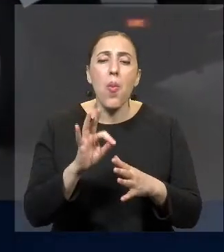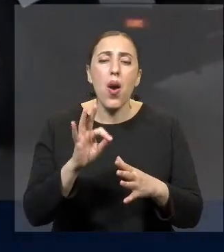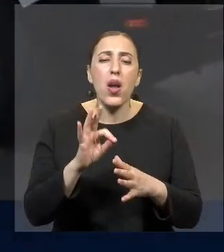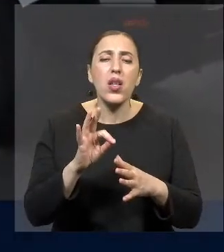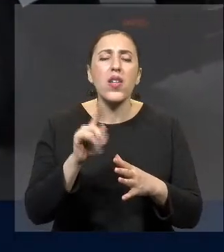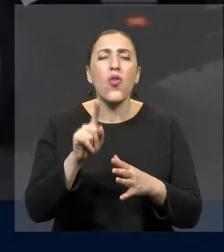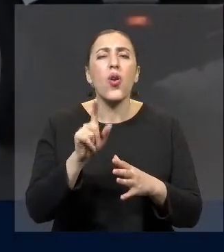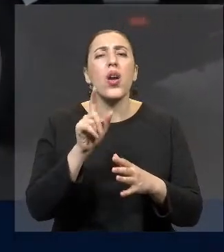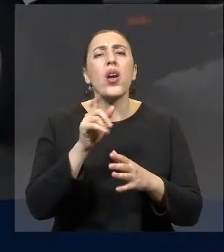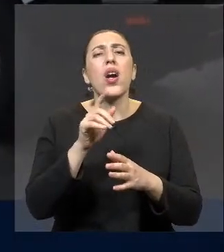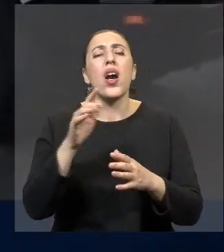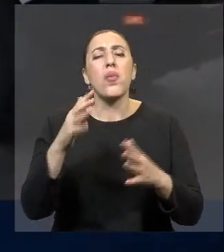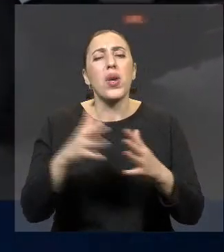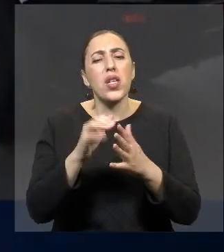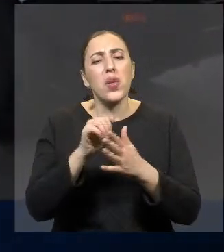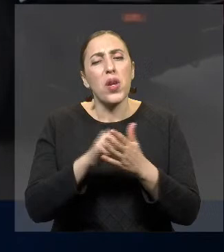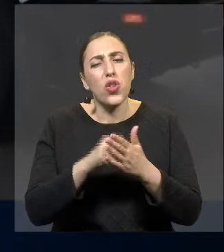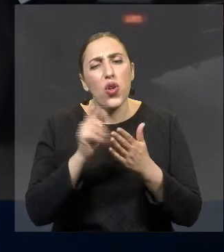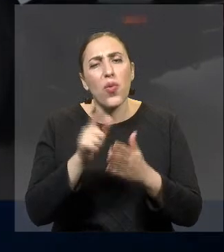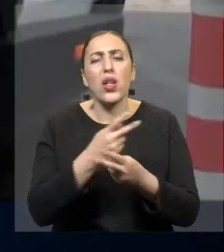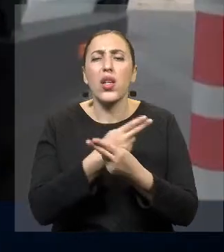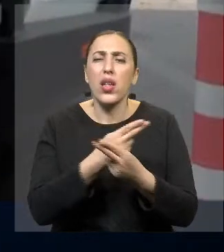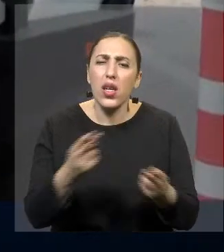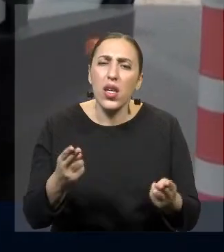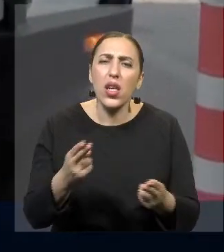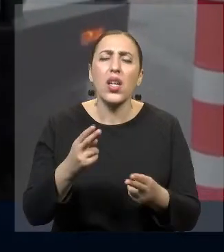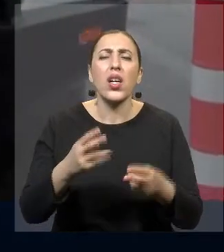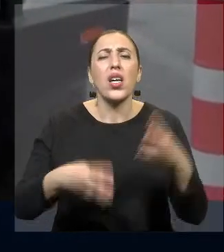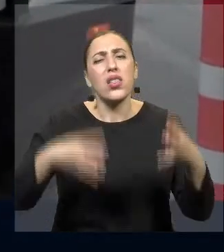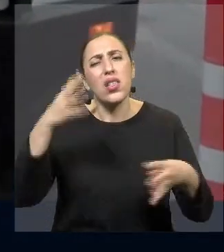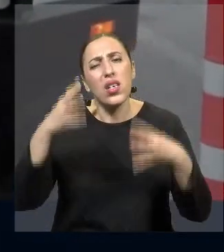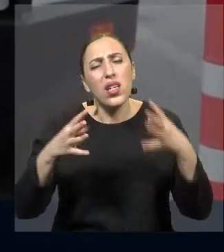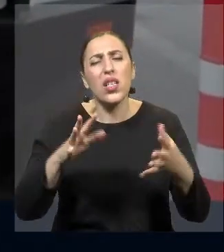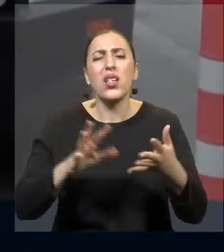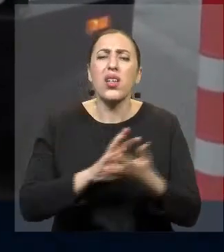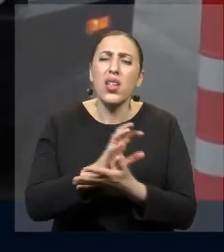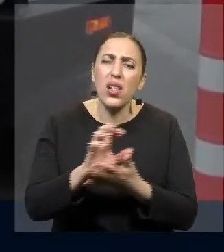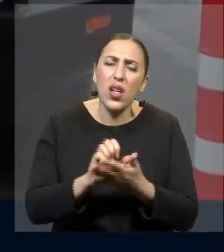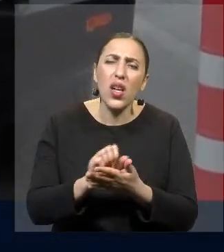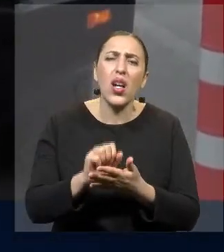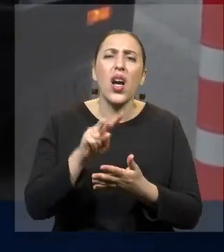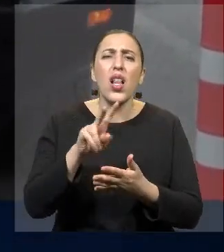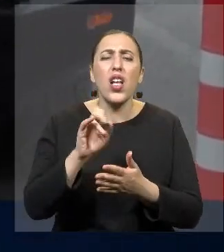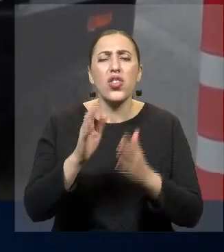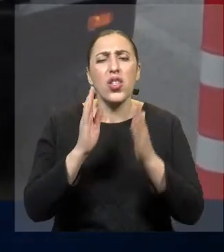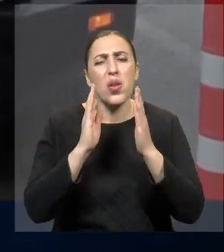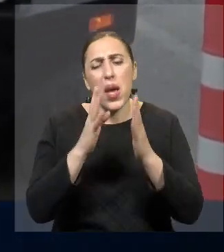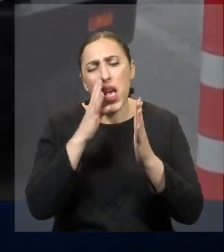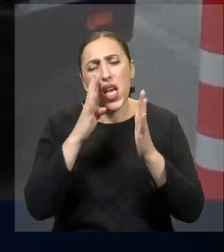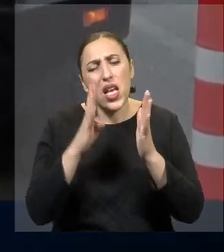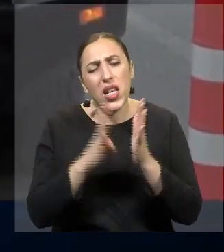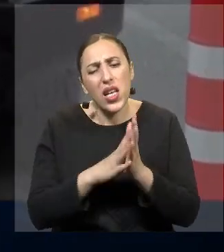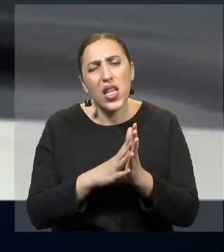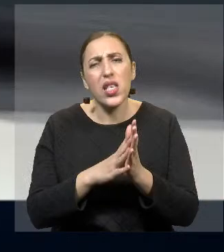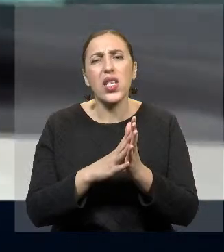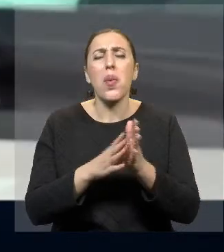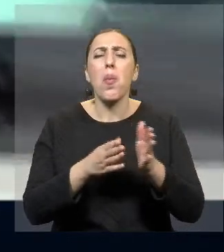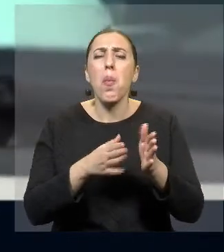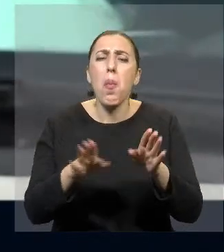բազմաթիր զոհերին և իրավորներին կահակացյական ենթակարուսվասների թիրախավորմանը լաչինի միջանցքի ավելիքան ինն ամիս